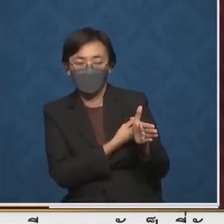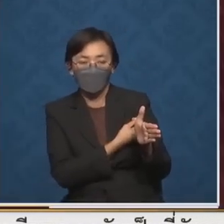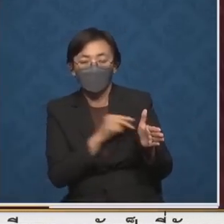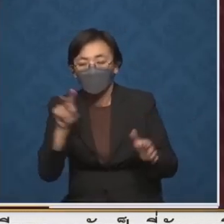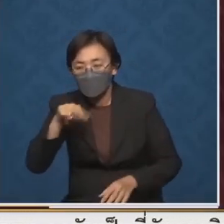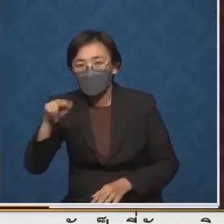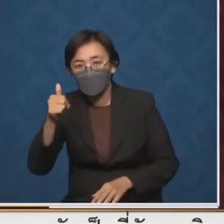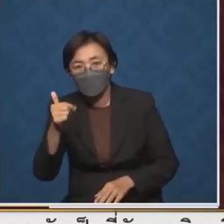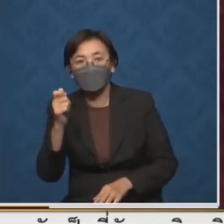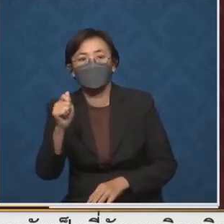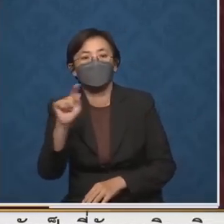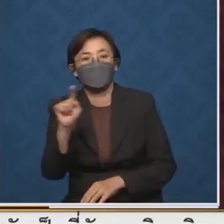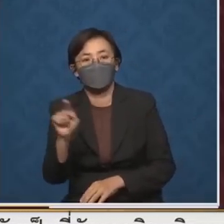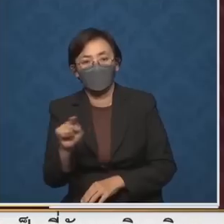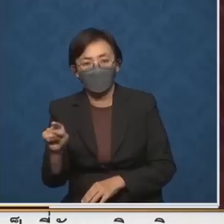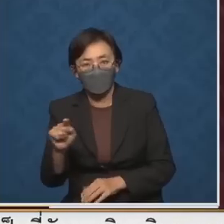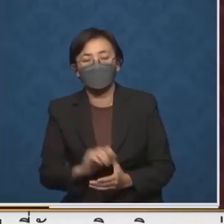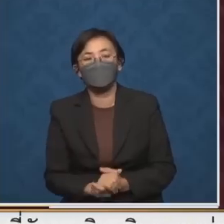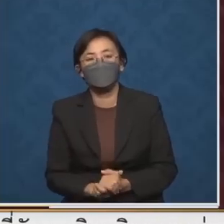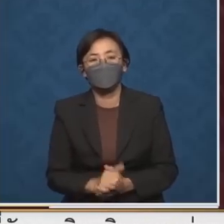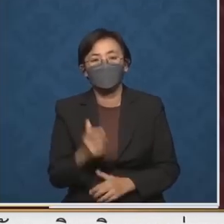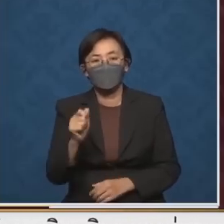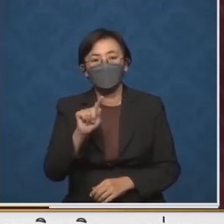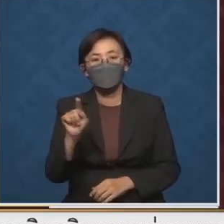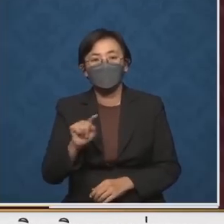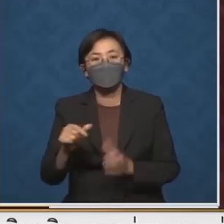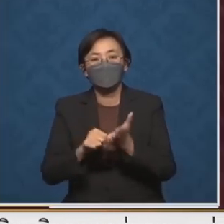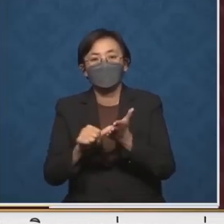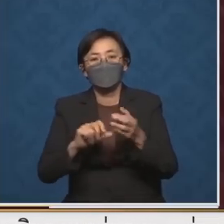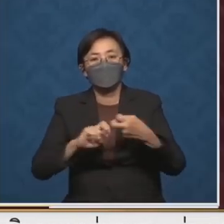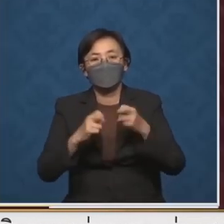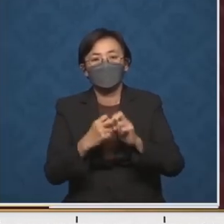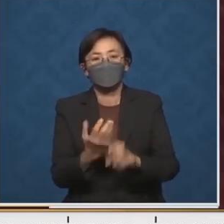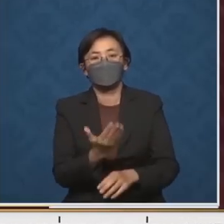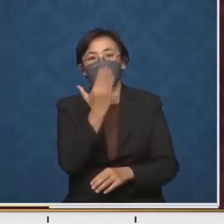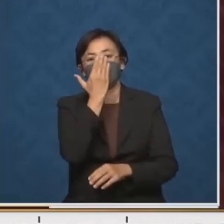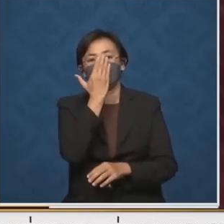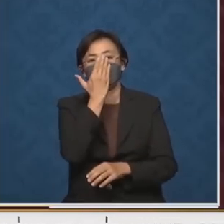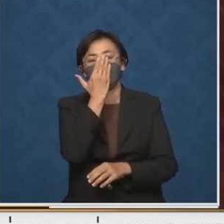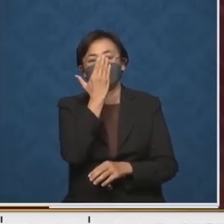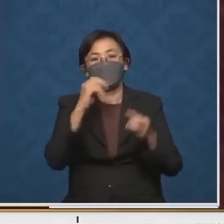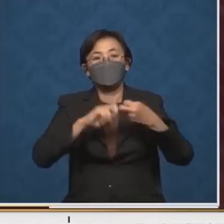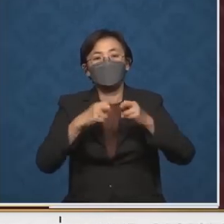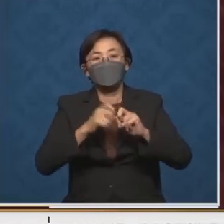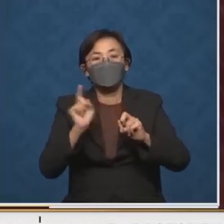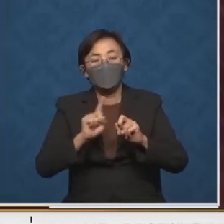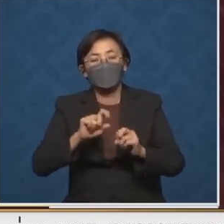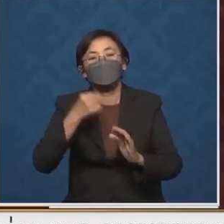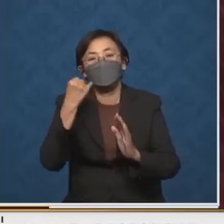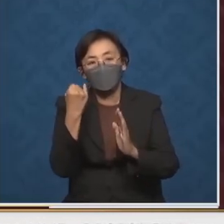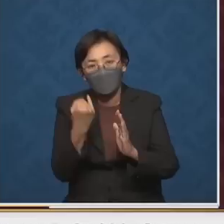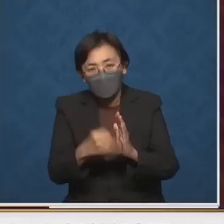้ก็คือ AstraZenecaไ้นั่นเป็การแก้ปัญหาเฉพาะหน้าที่เกิดมาจากการผิด